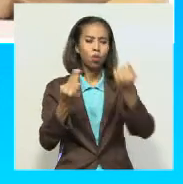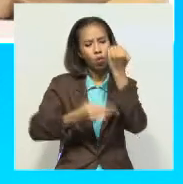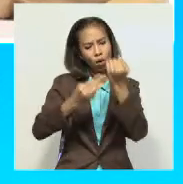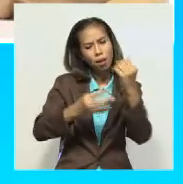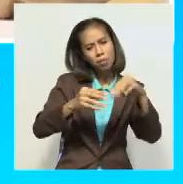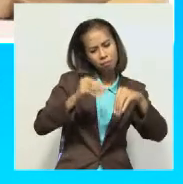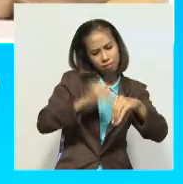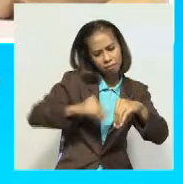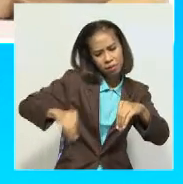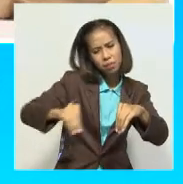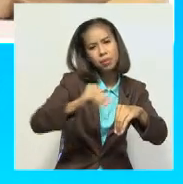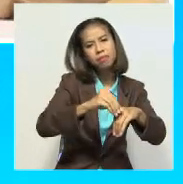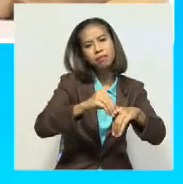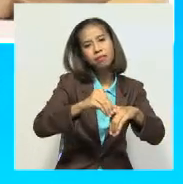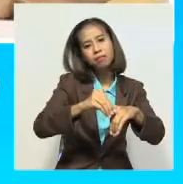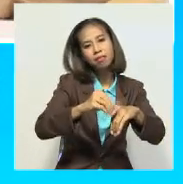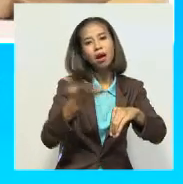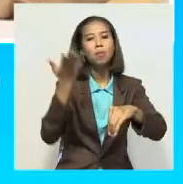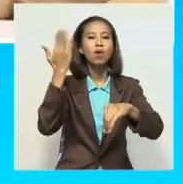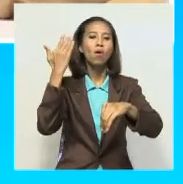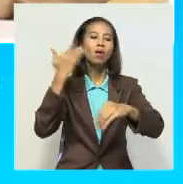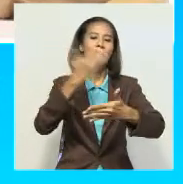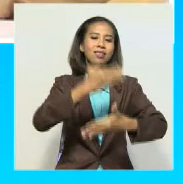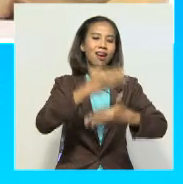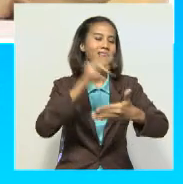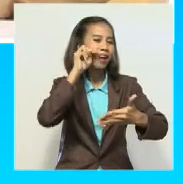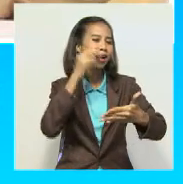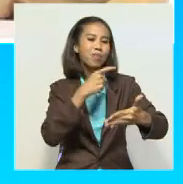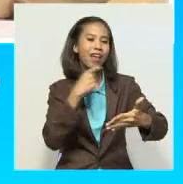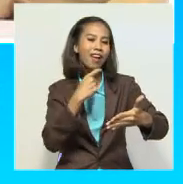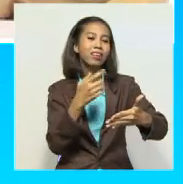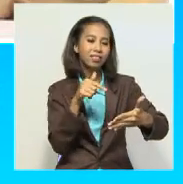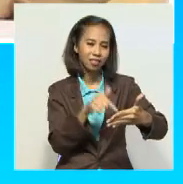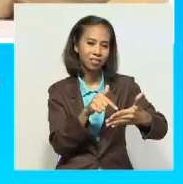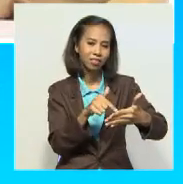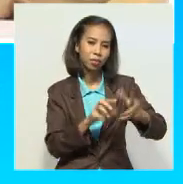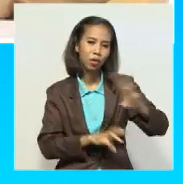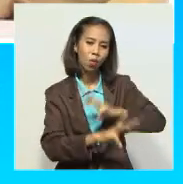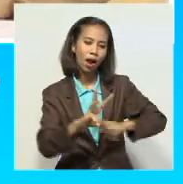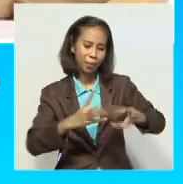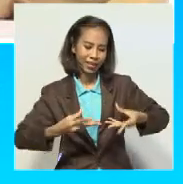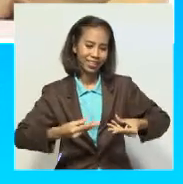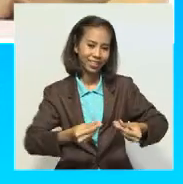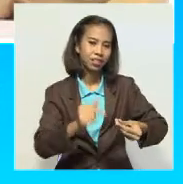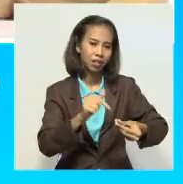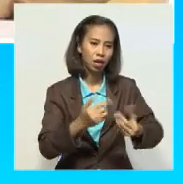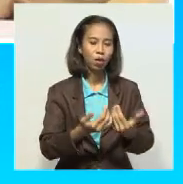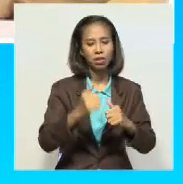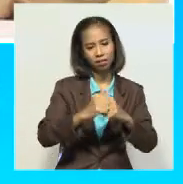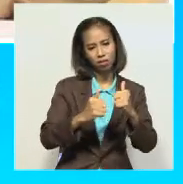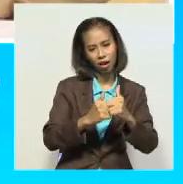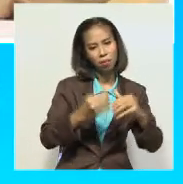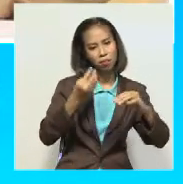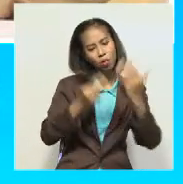อยู่เพราะว่าเขาไม่อ่างมันไม่เคยมีน้ำมานานแล้วเนี่ยเวลามันก็ตอนนั้นก็คงว่างๆอ่ะก็มีการปลูกสิ่งก่อสร้างเ